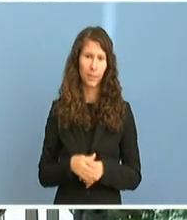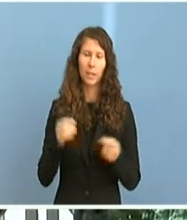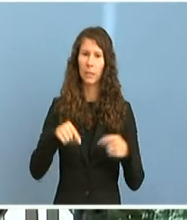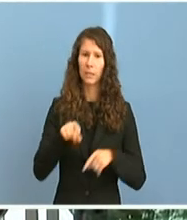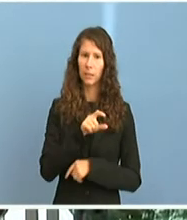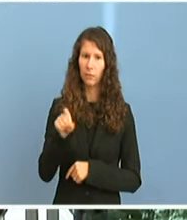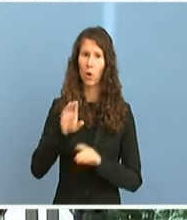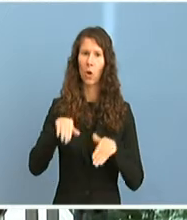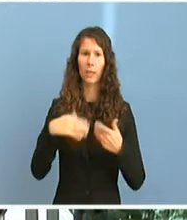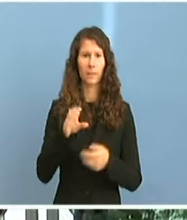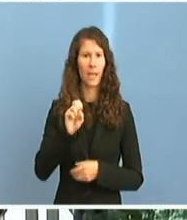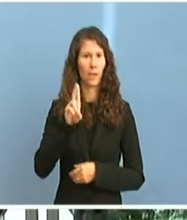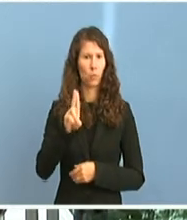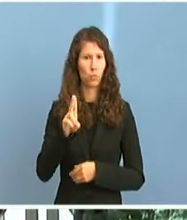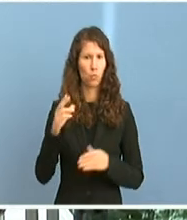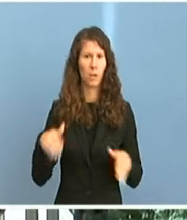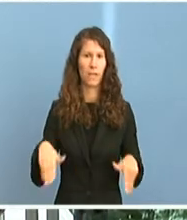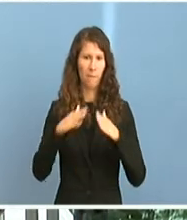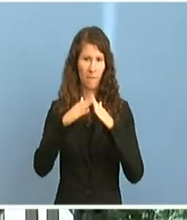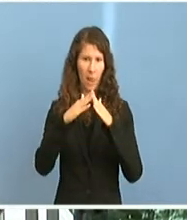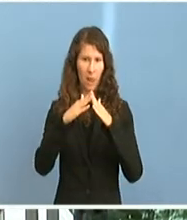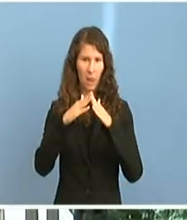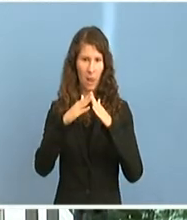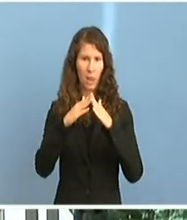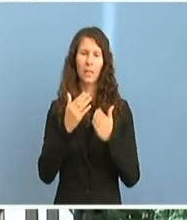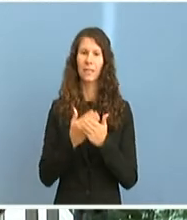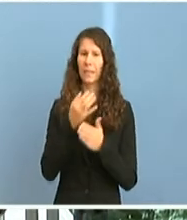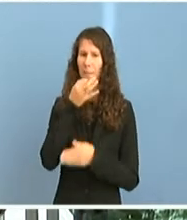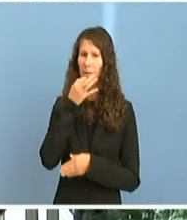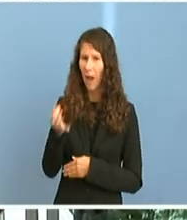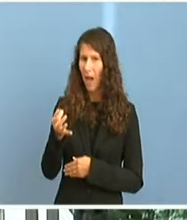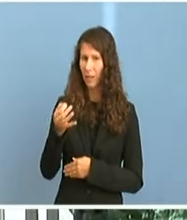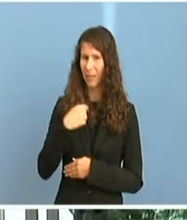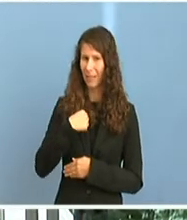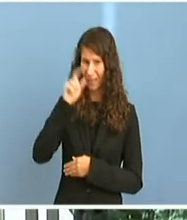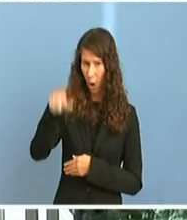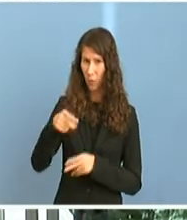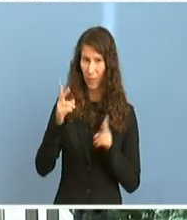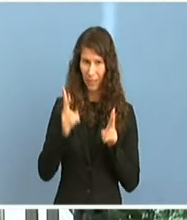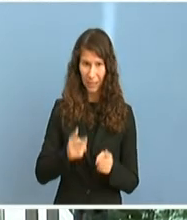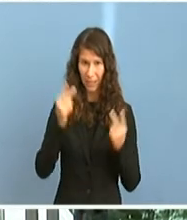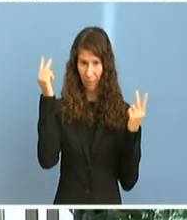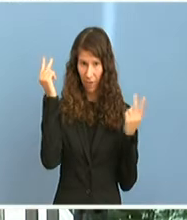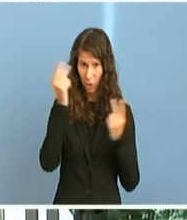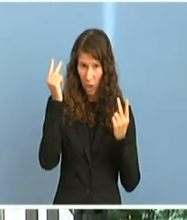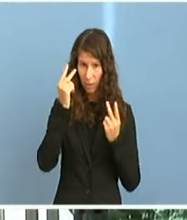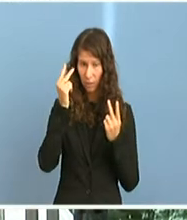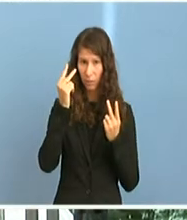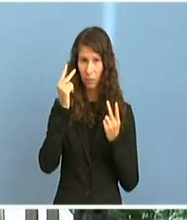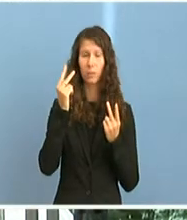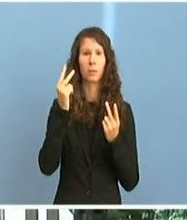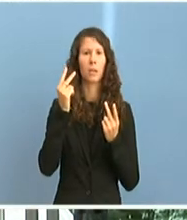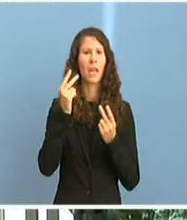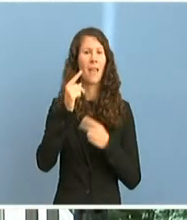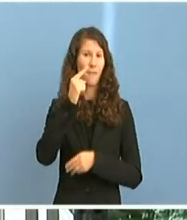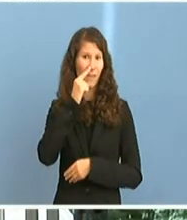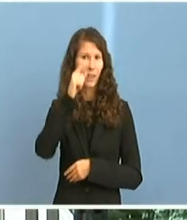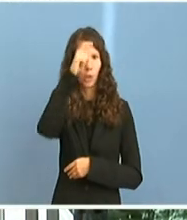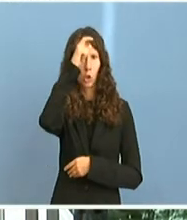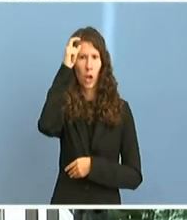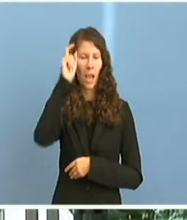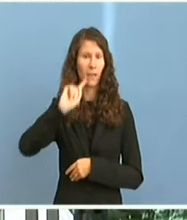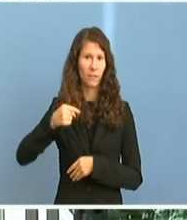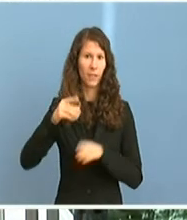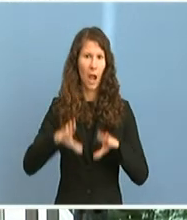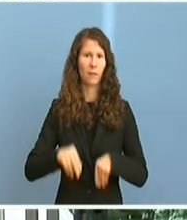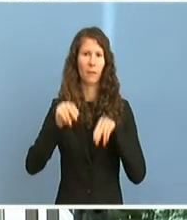einen EU-Gipfel haben, ist es richtig, dass ich Sie so verstanden habe, dass wenn die Türkei jetzt wieder